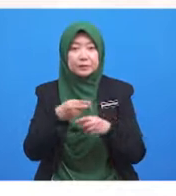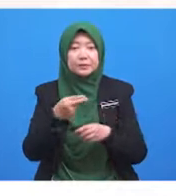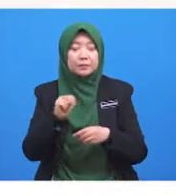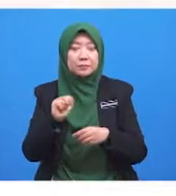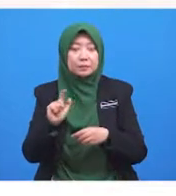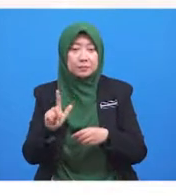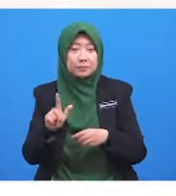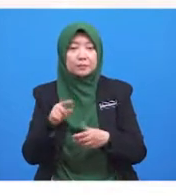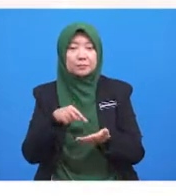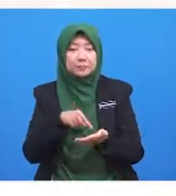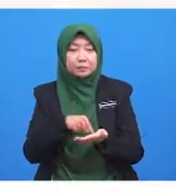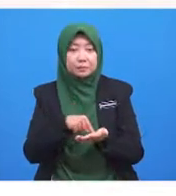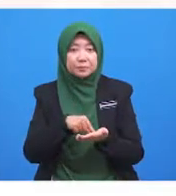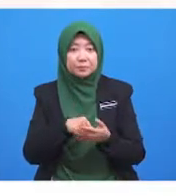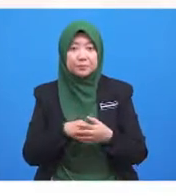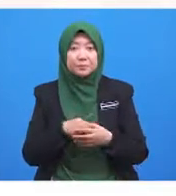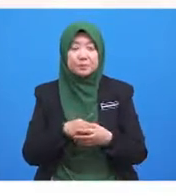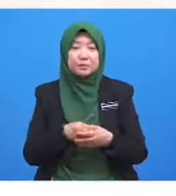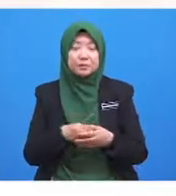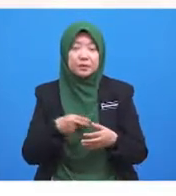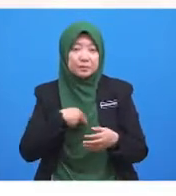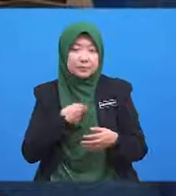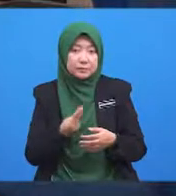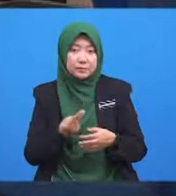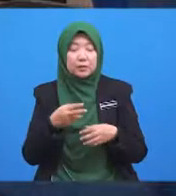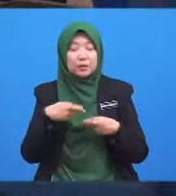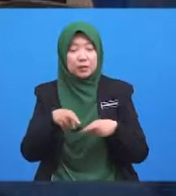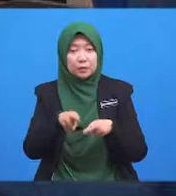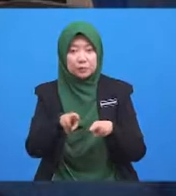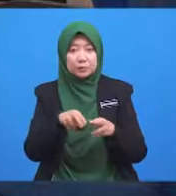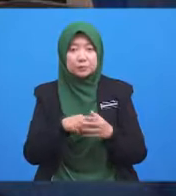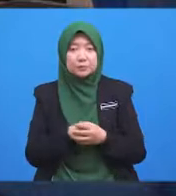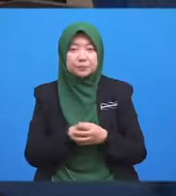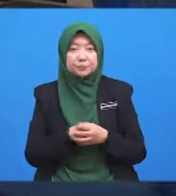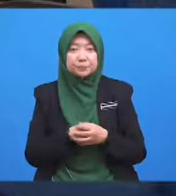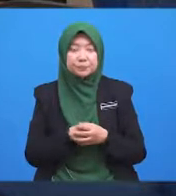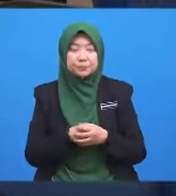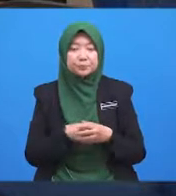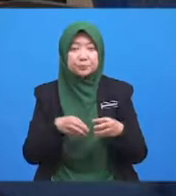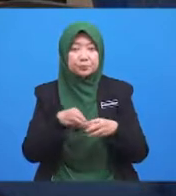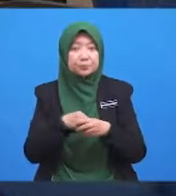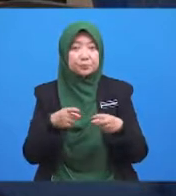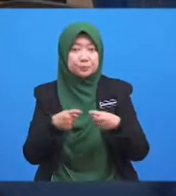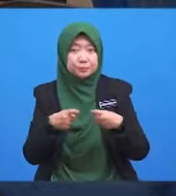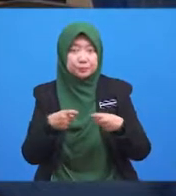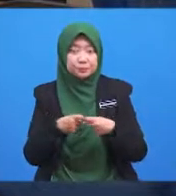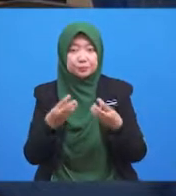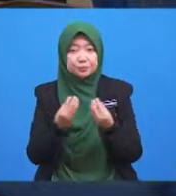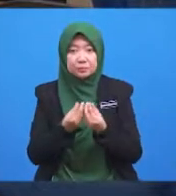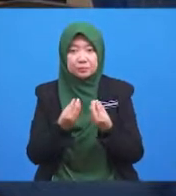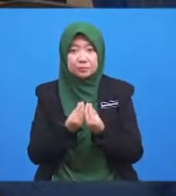otot elektrik adalah intensiti arus. Impuls elektrik dalam jumlah minimum arus